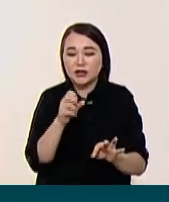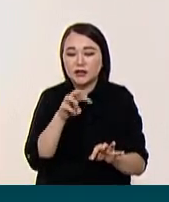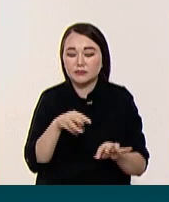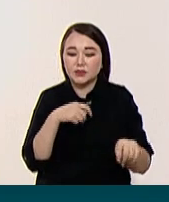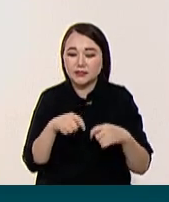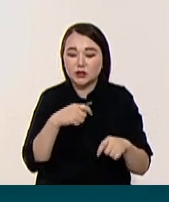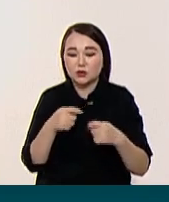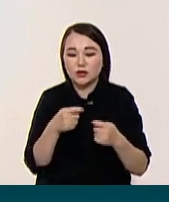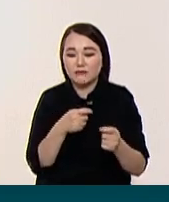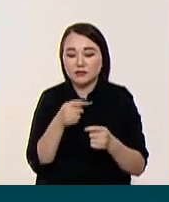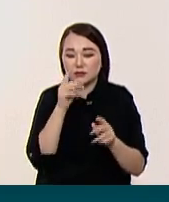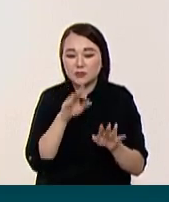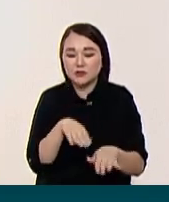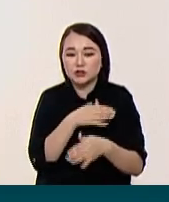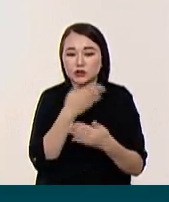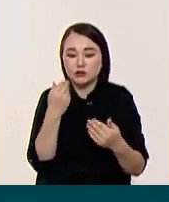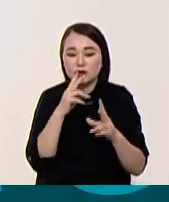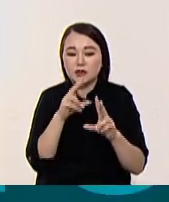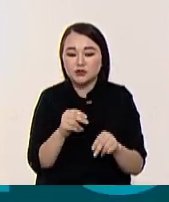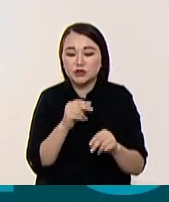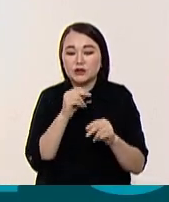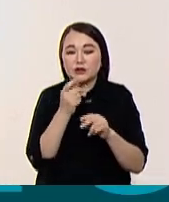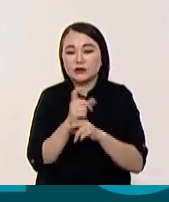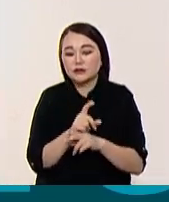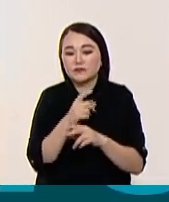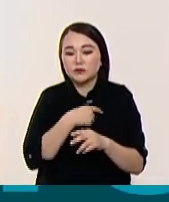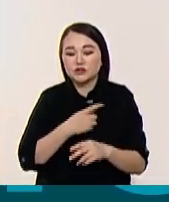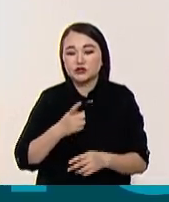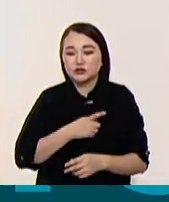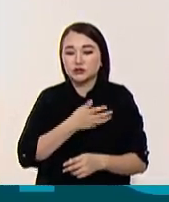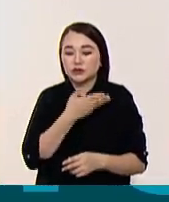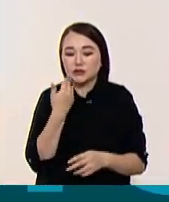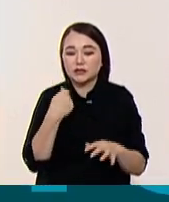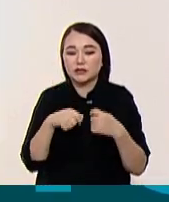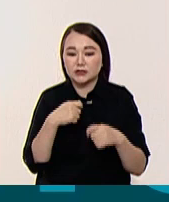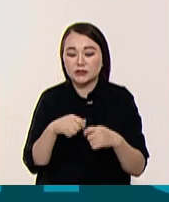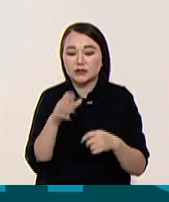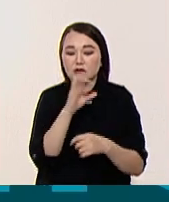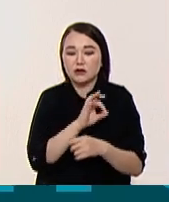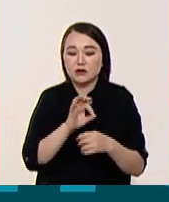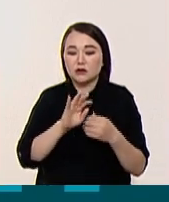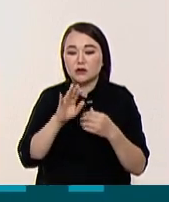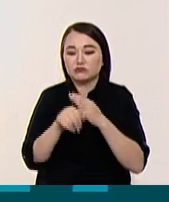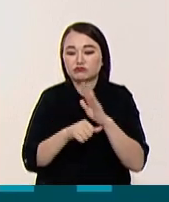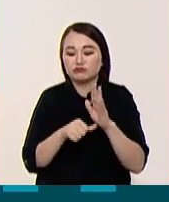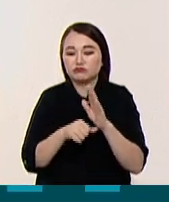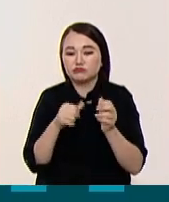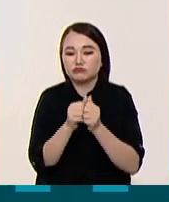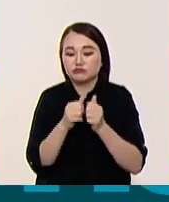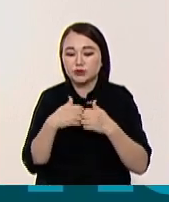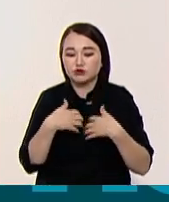рынка руководителей не оказалось. Обещанного комментария мы не дождались. Тем временем на рынке уже оградили убойный пункт и